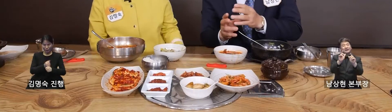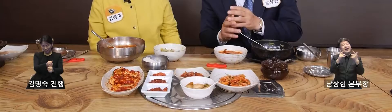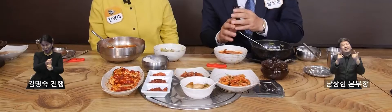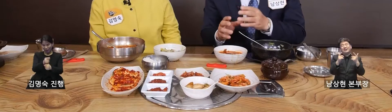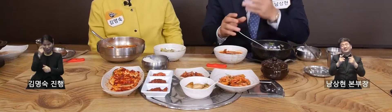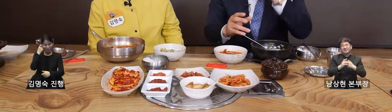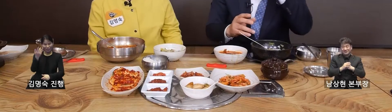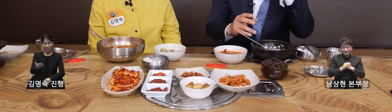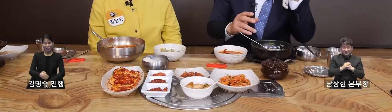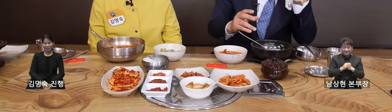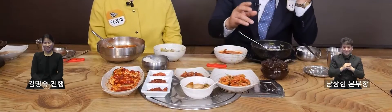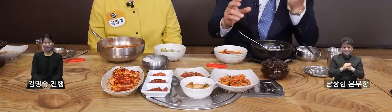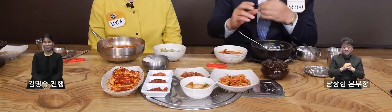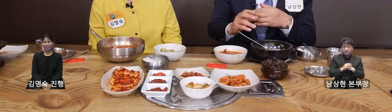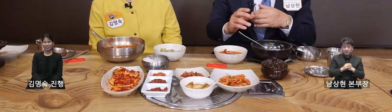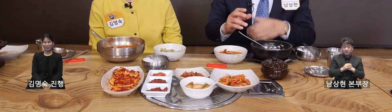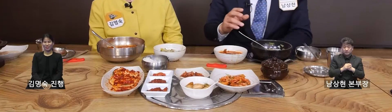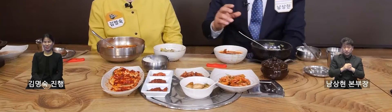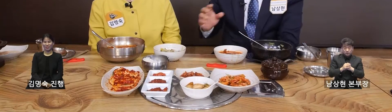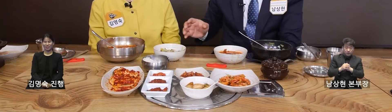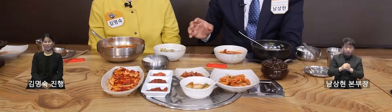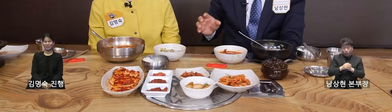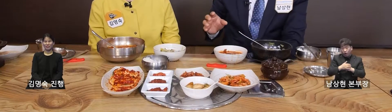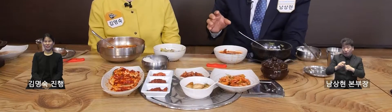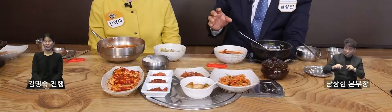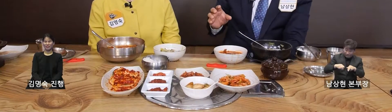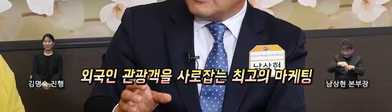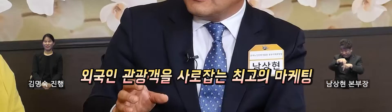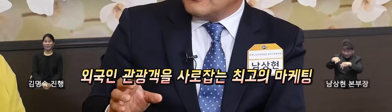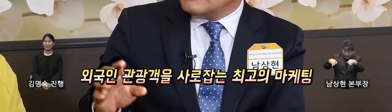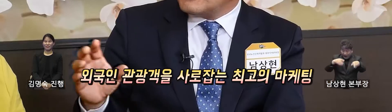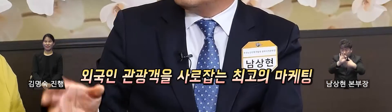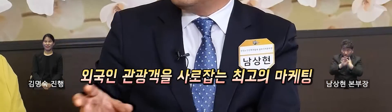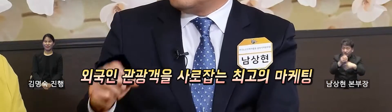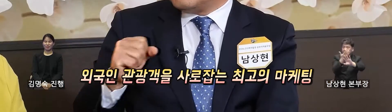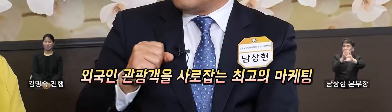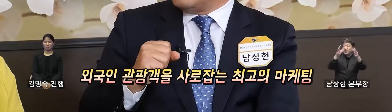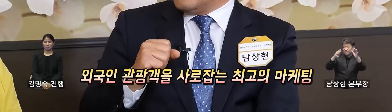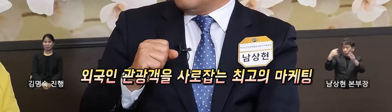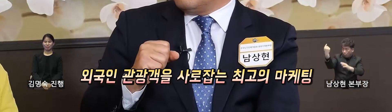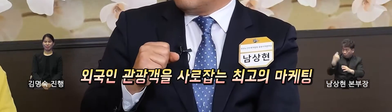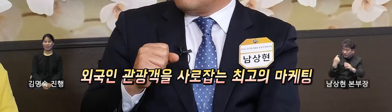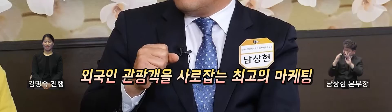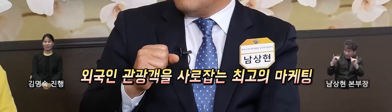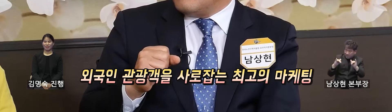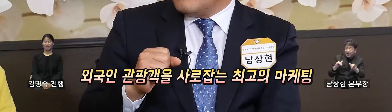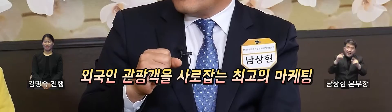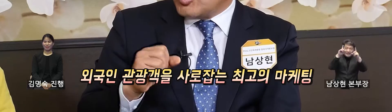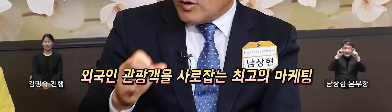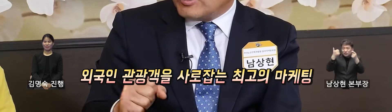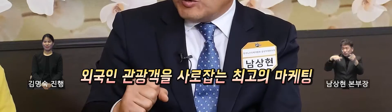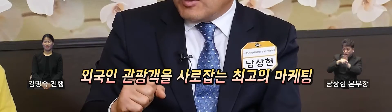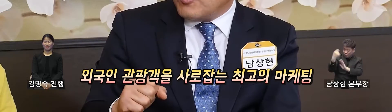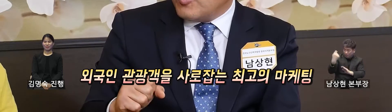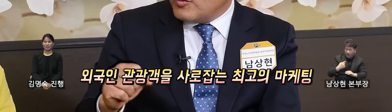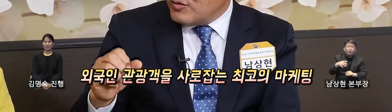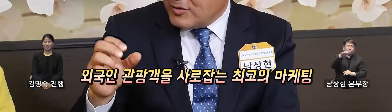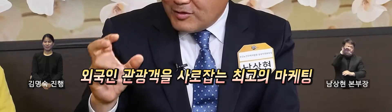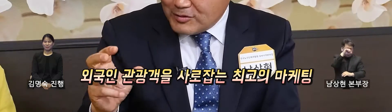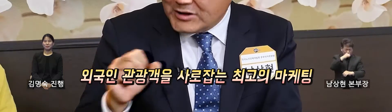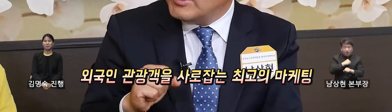아니죠. 그래서 그렇게 다니면 외국인 관광객들이 사진을 찍자고 와요. 좋아도